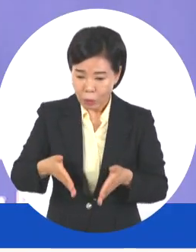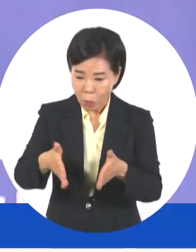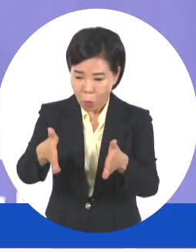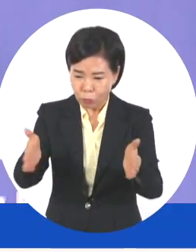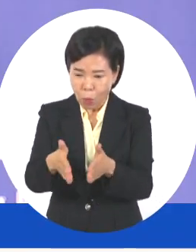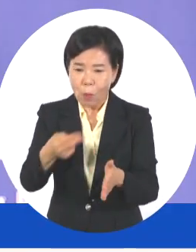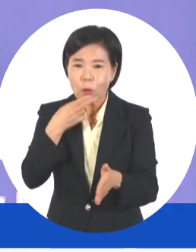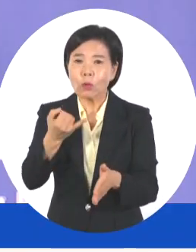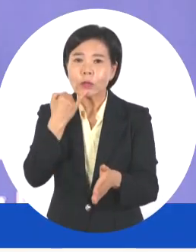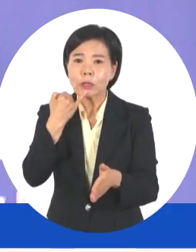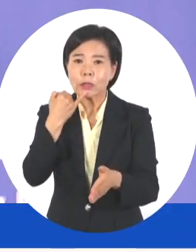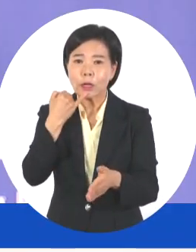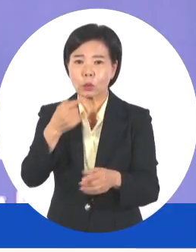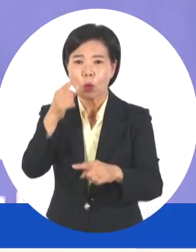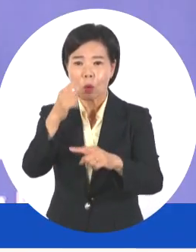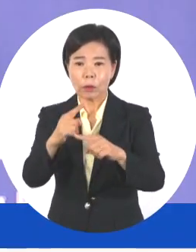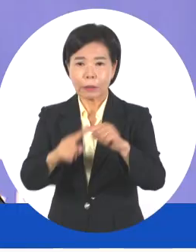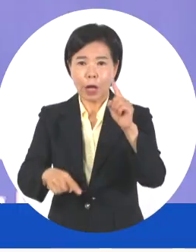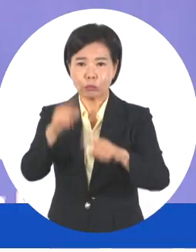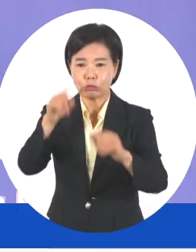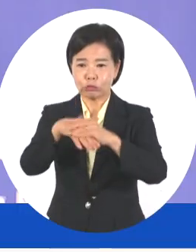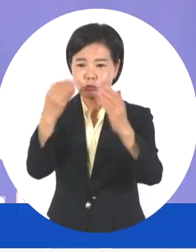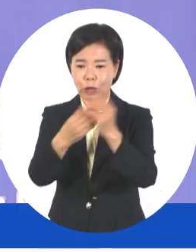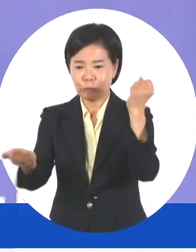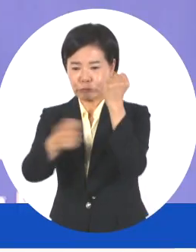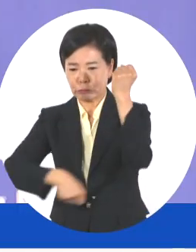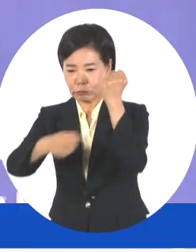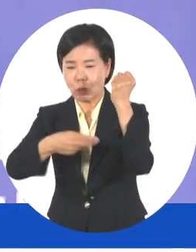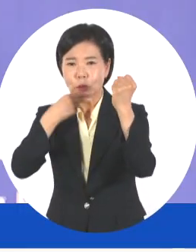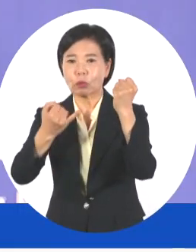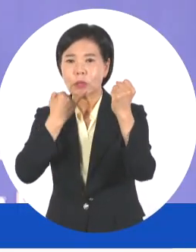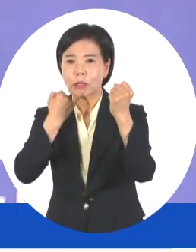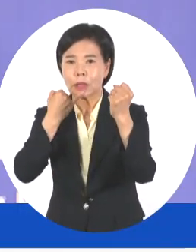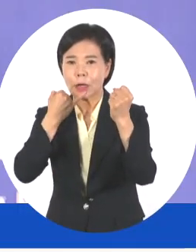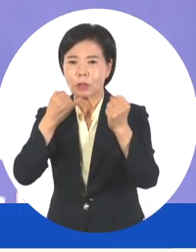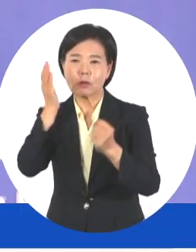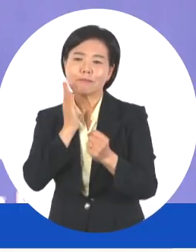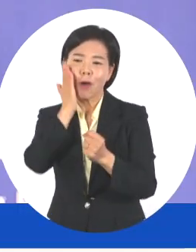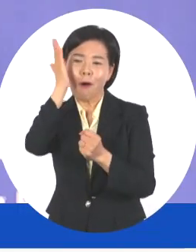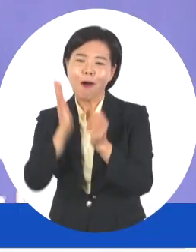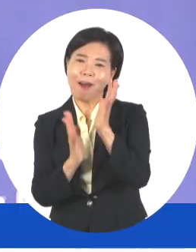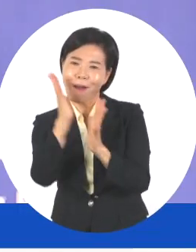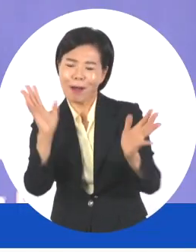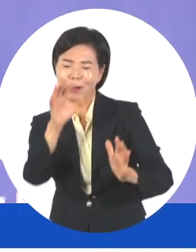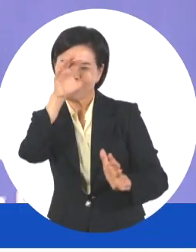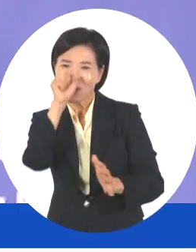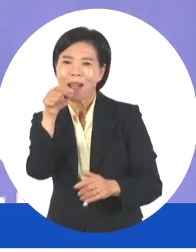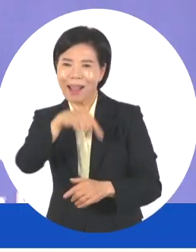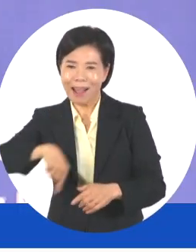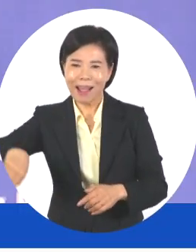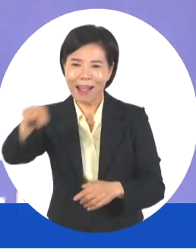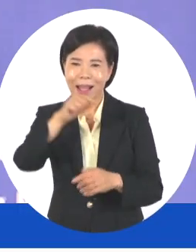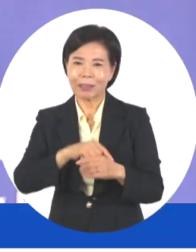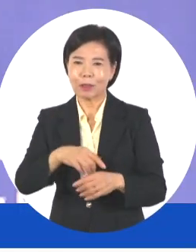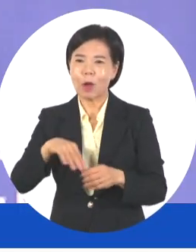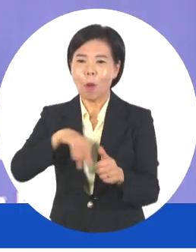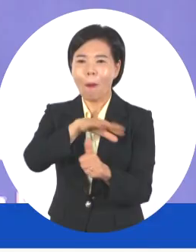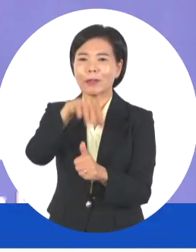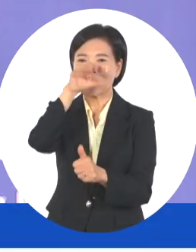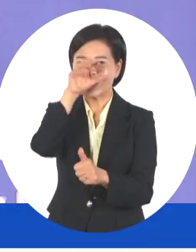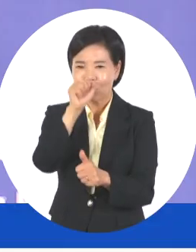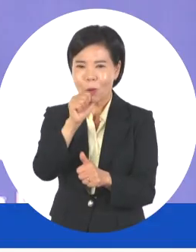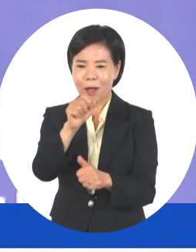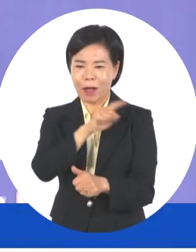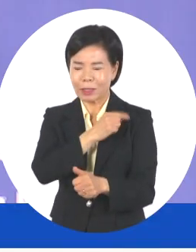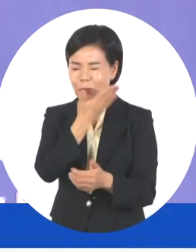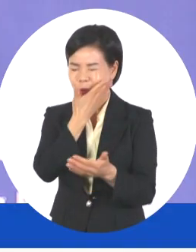되고 간호수를 베지 않아도 됨으로써 녹지 공간을 더욱더 확보할 수 있는 이런 좋은 점을 만들어낸 겁니다. 세 번째 제가 느끼는